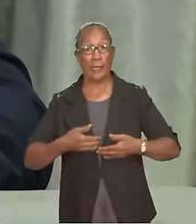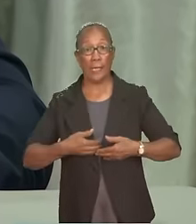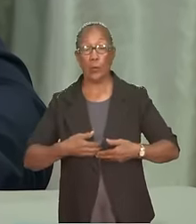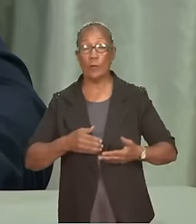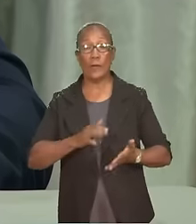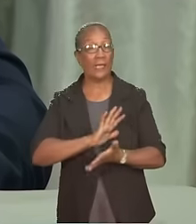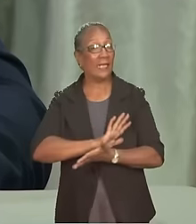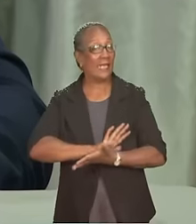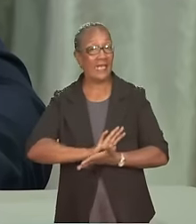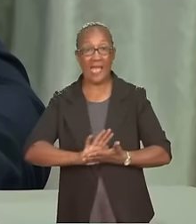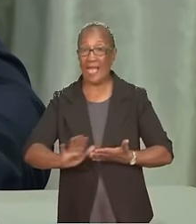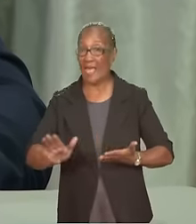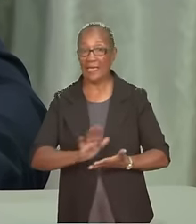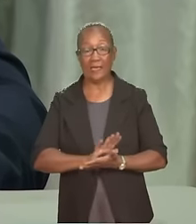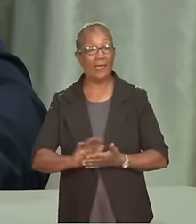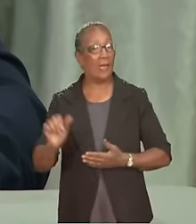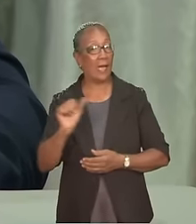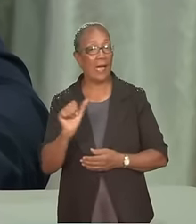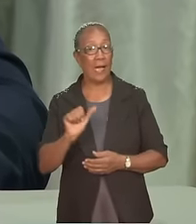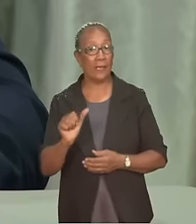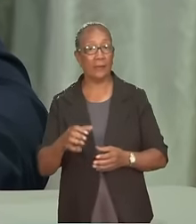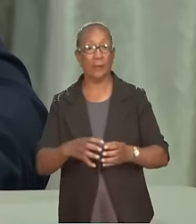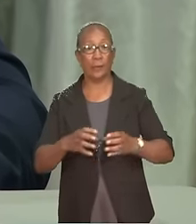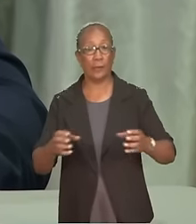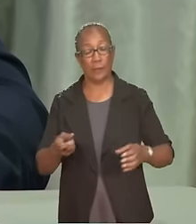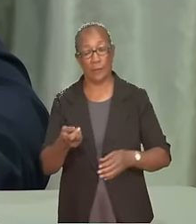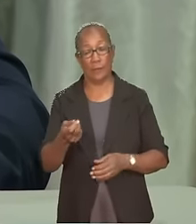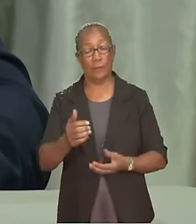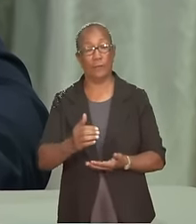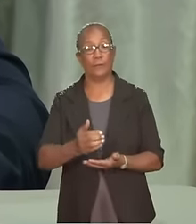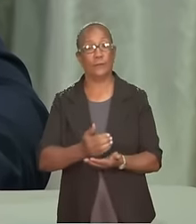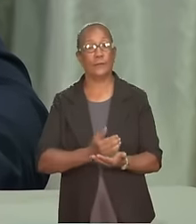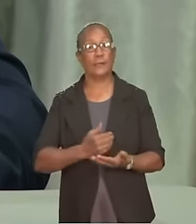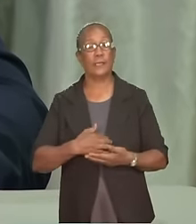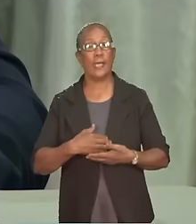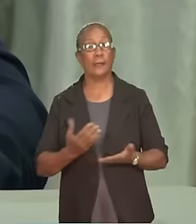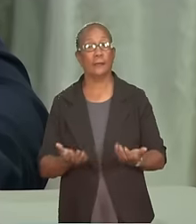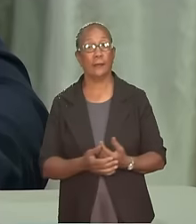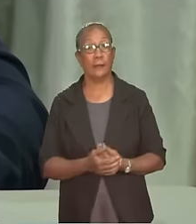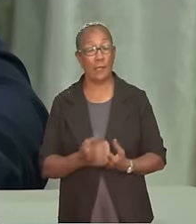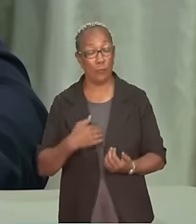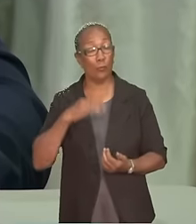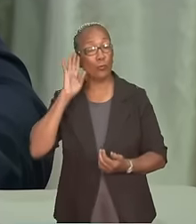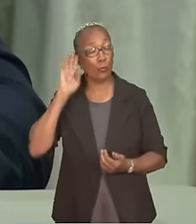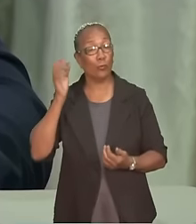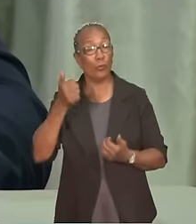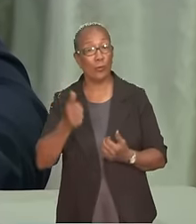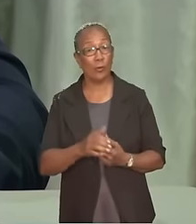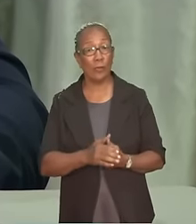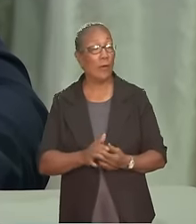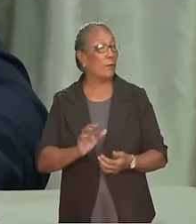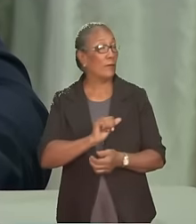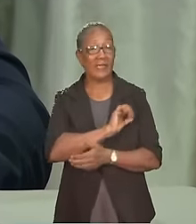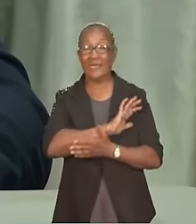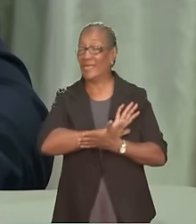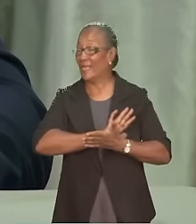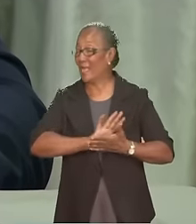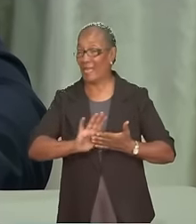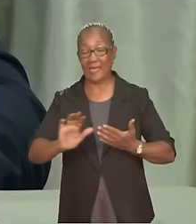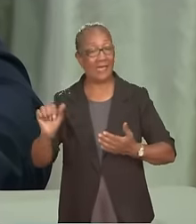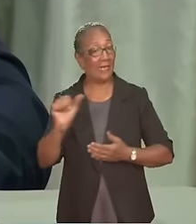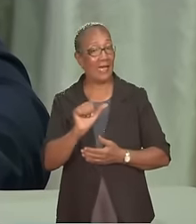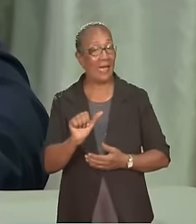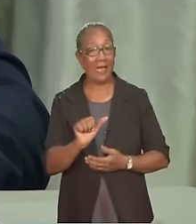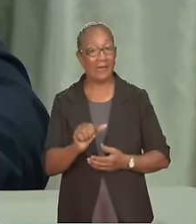enkel ander bedrijf dividend. U heeft goed gehoord, hè? Van geen enkel ander